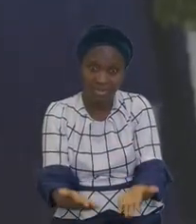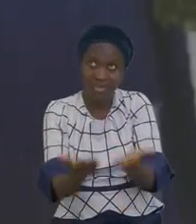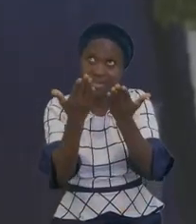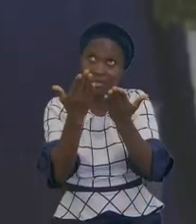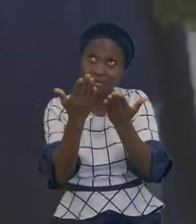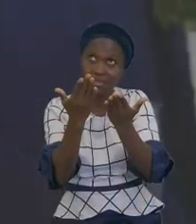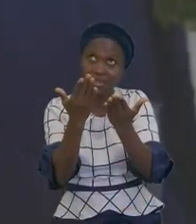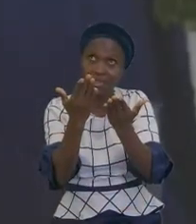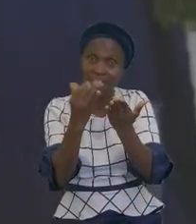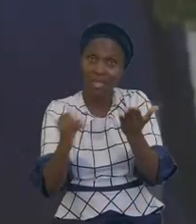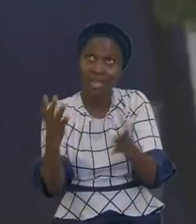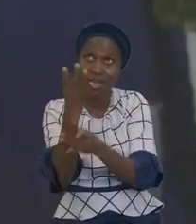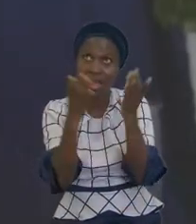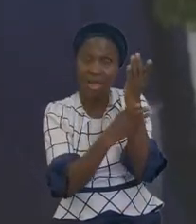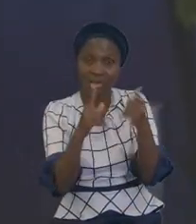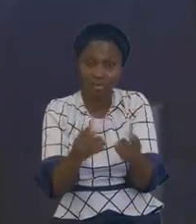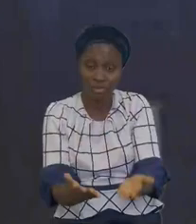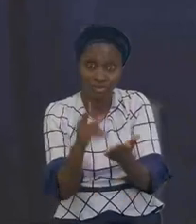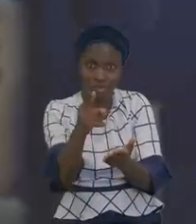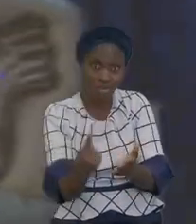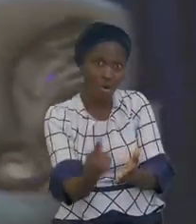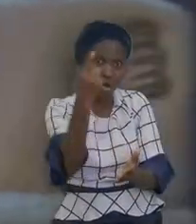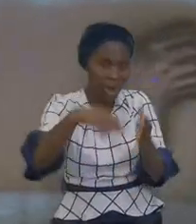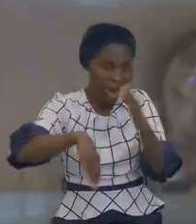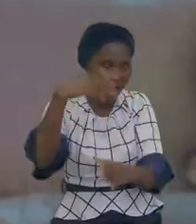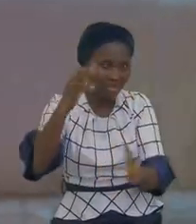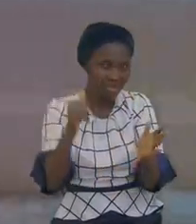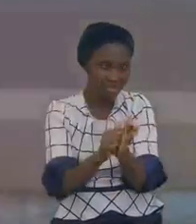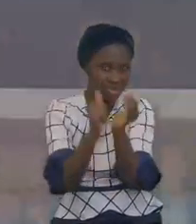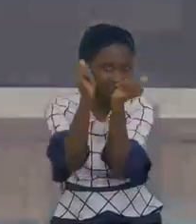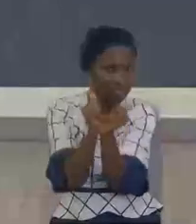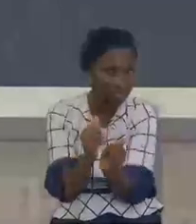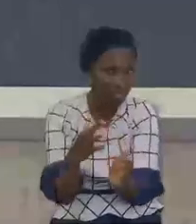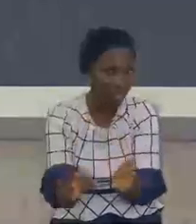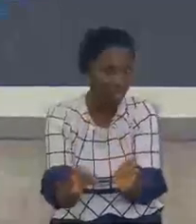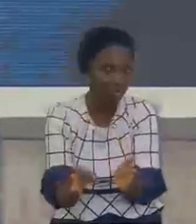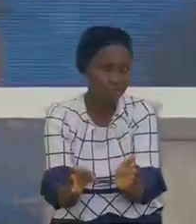de cette fosse de découragement et de dépitude.